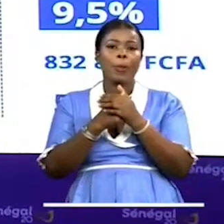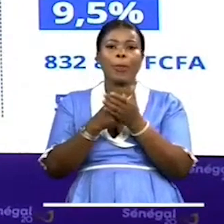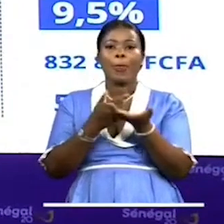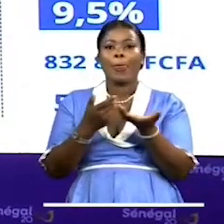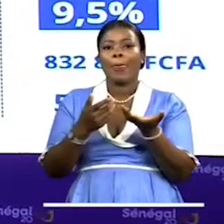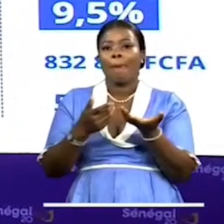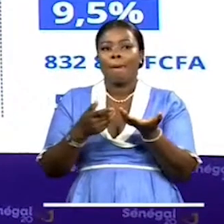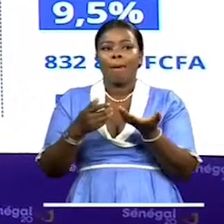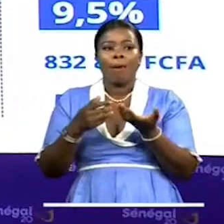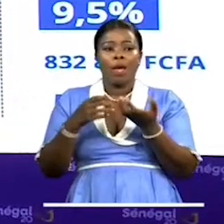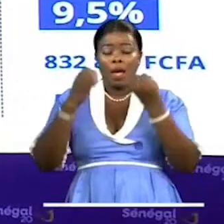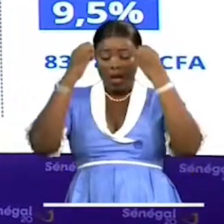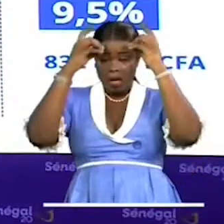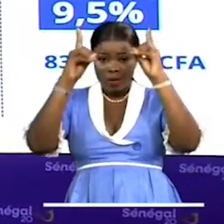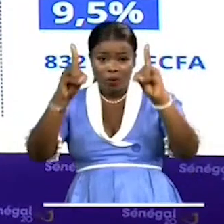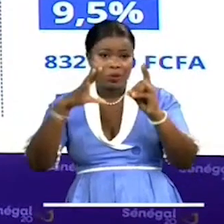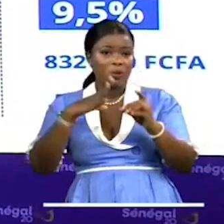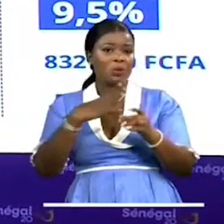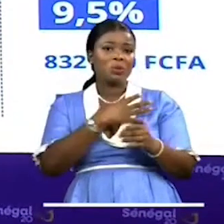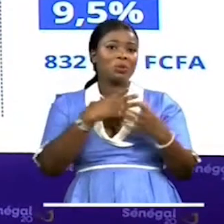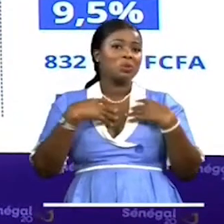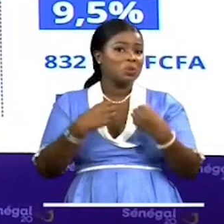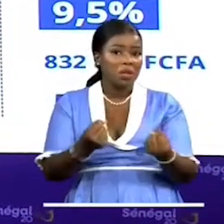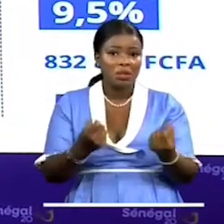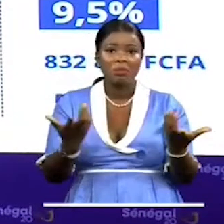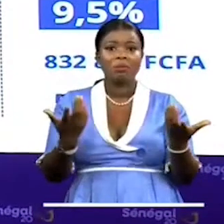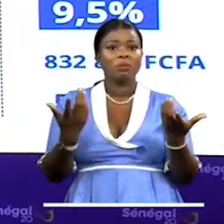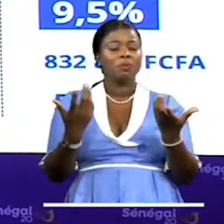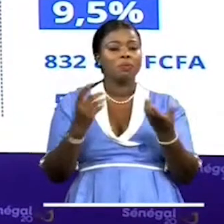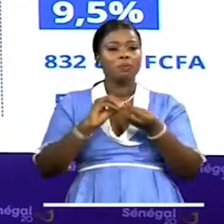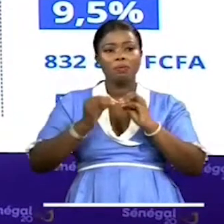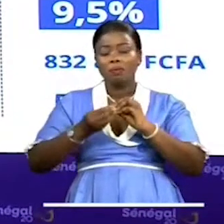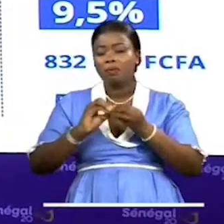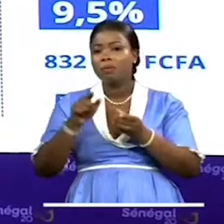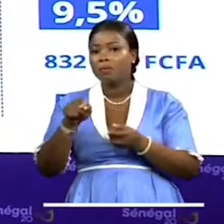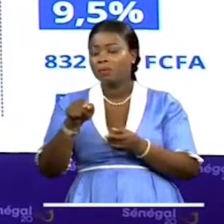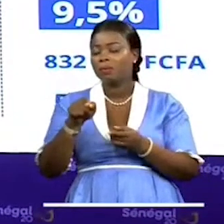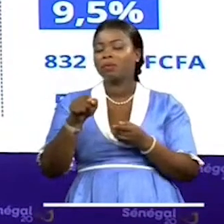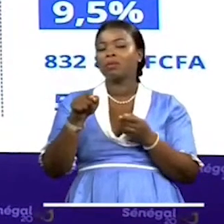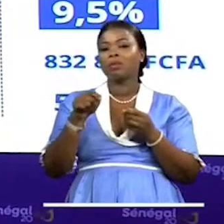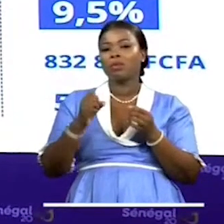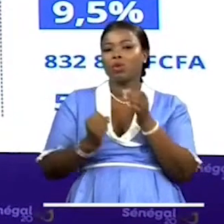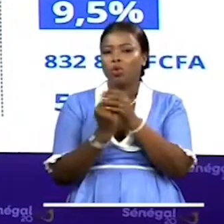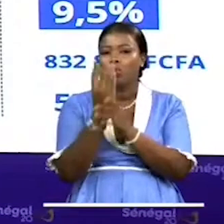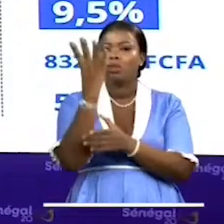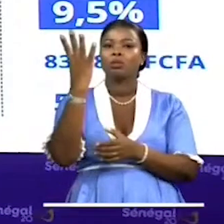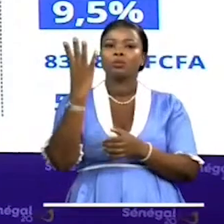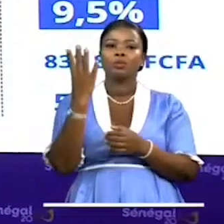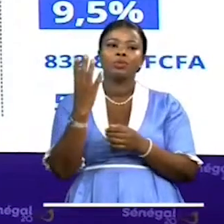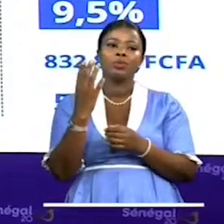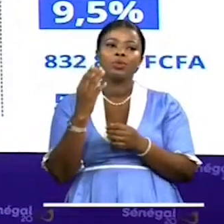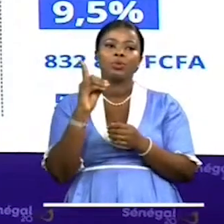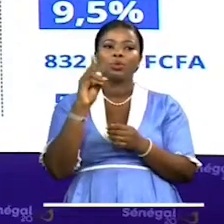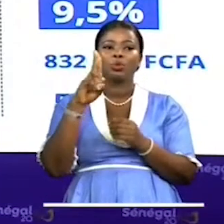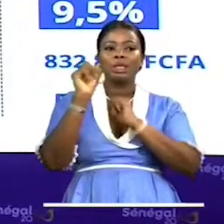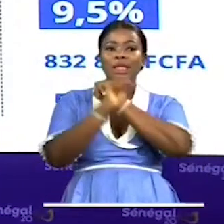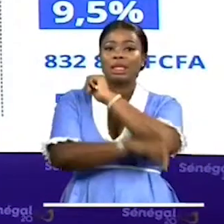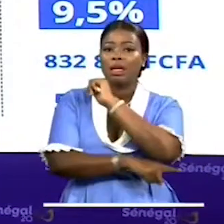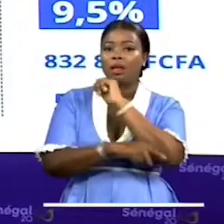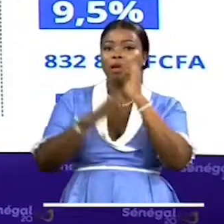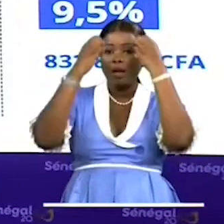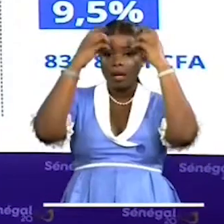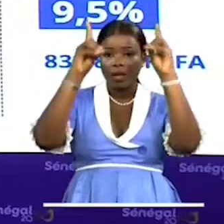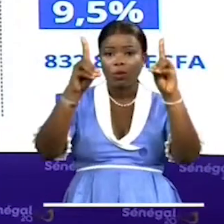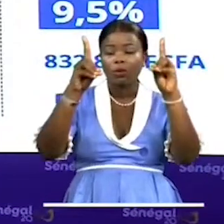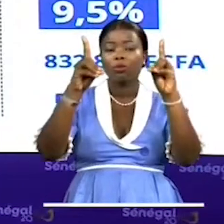éducation tout ce qui est santé on l'a rappelle tout de suite la la croissance du Sénégal qui est très faible le pb par tête l'éducation